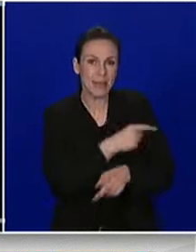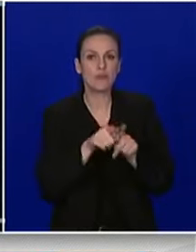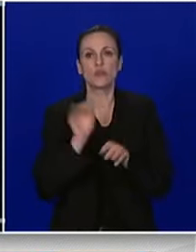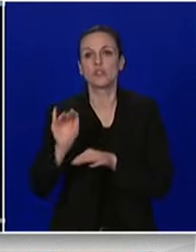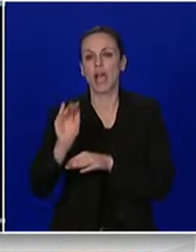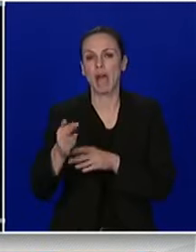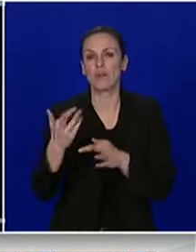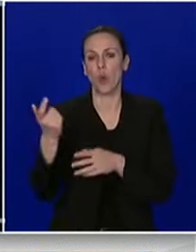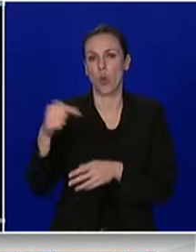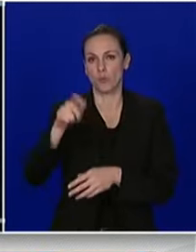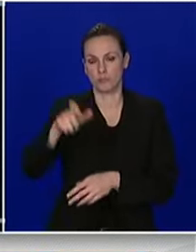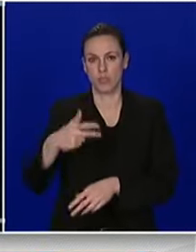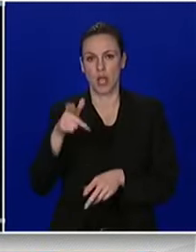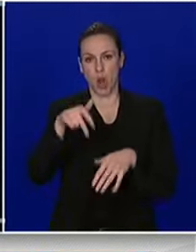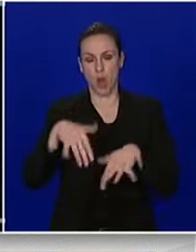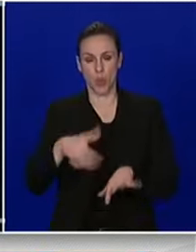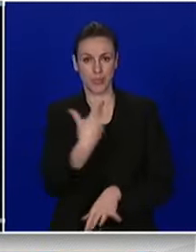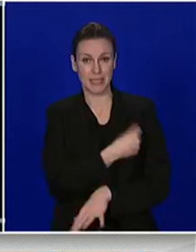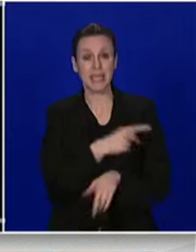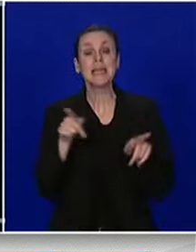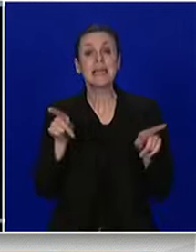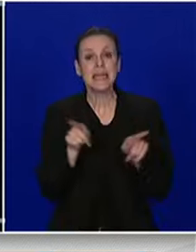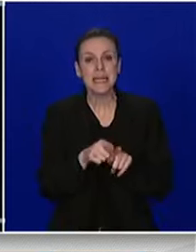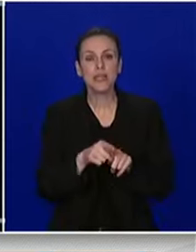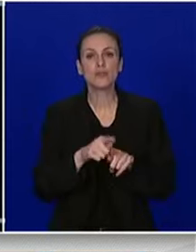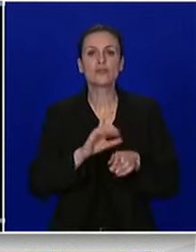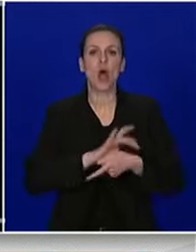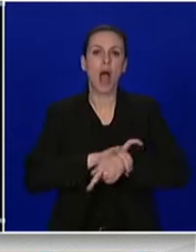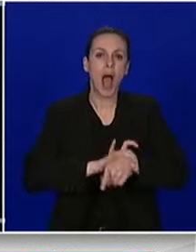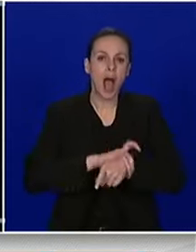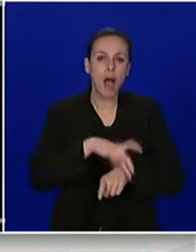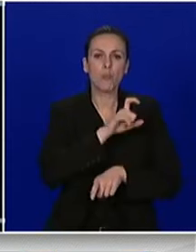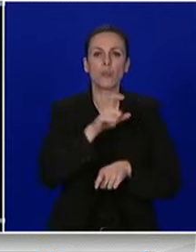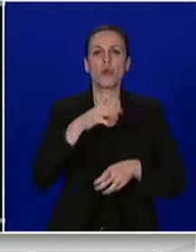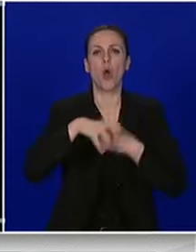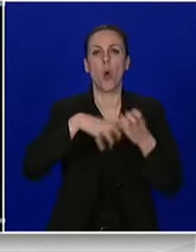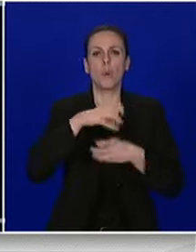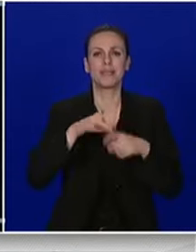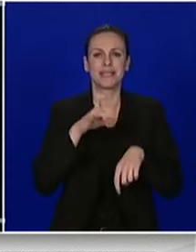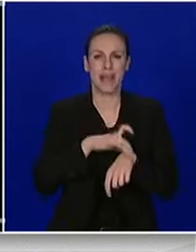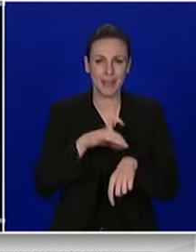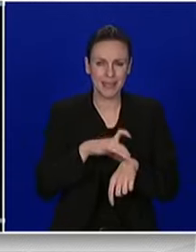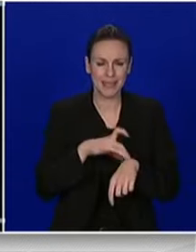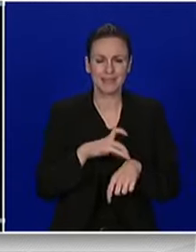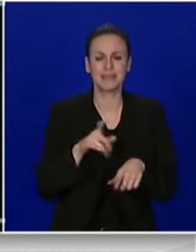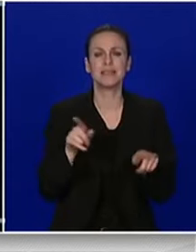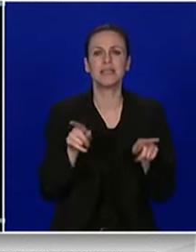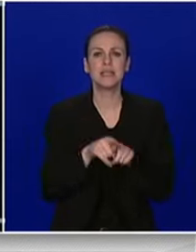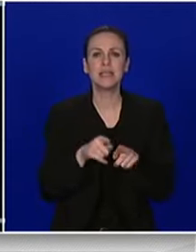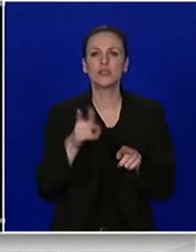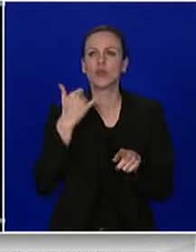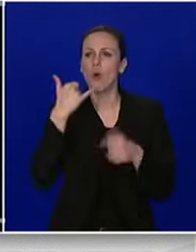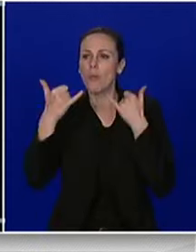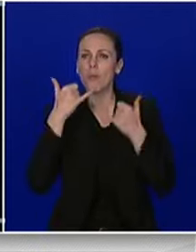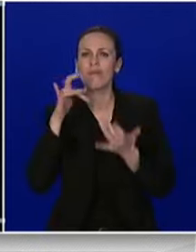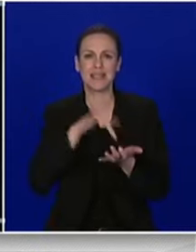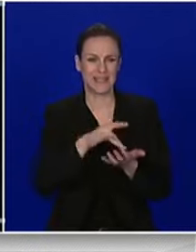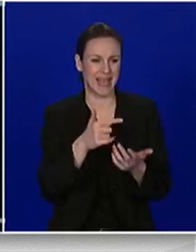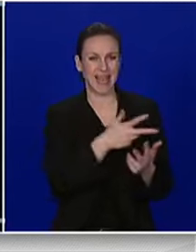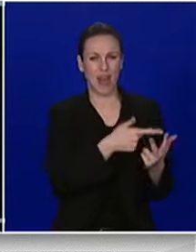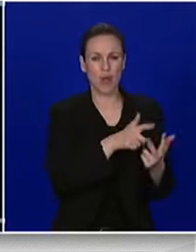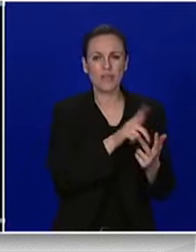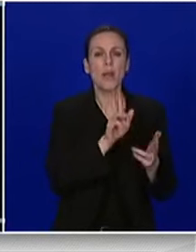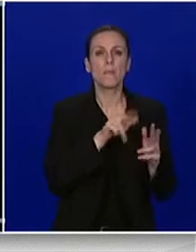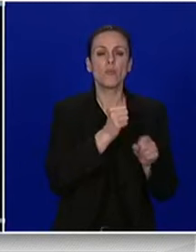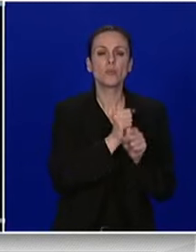tako, omogućeno je i ordinacijama obiteljske medicine i pozivnim centrima da vrše